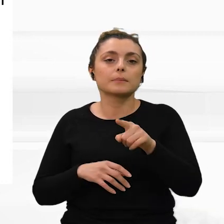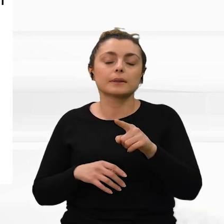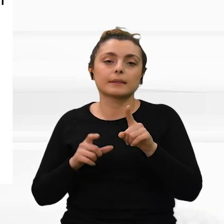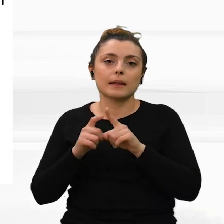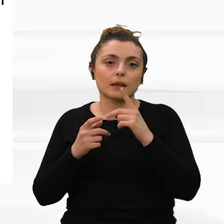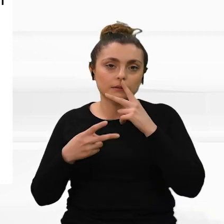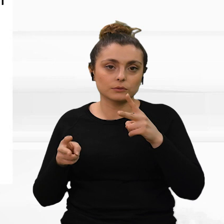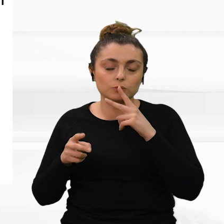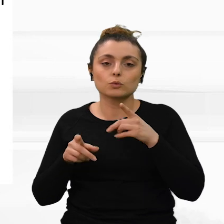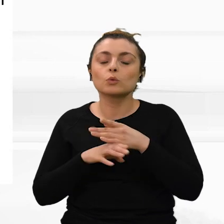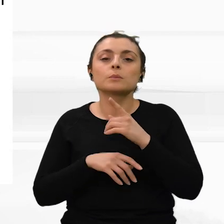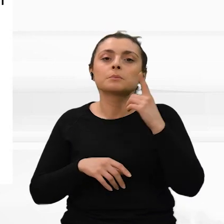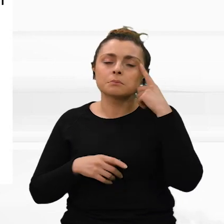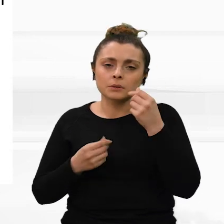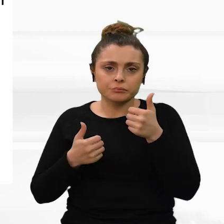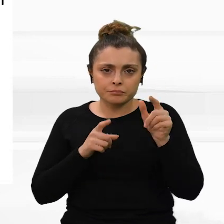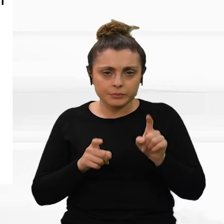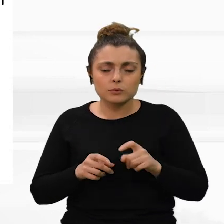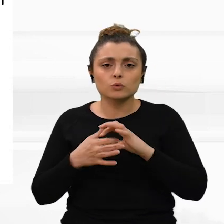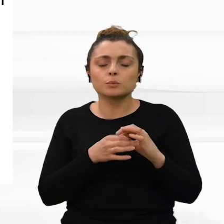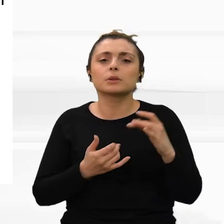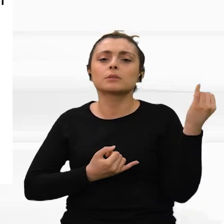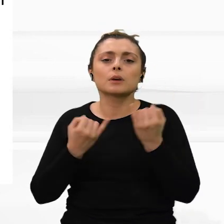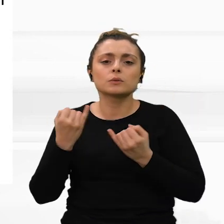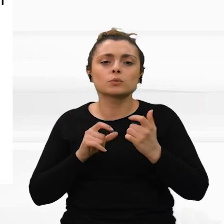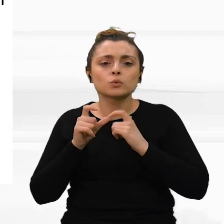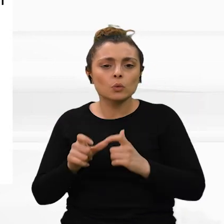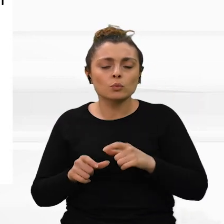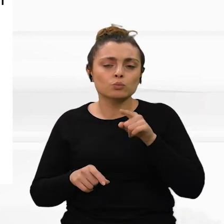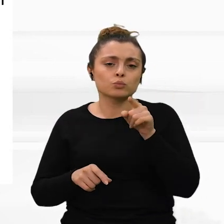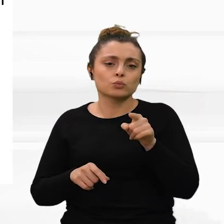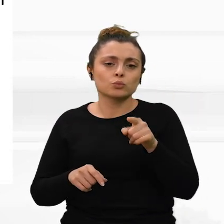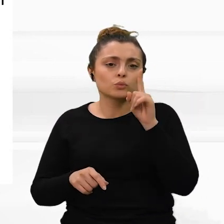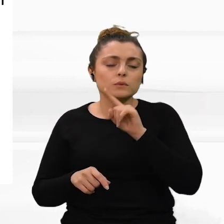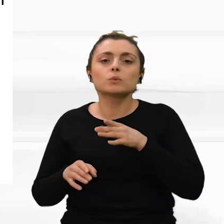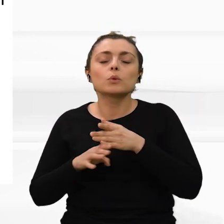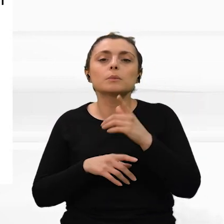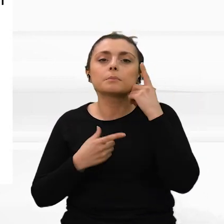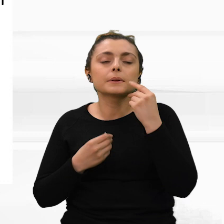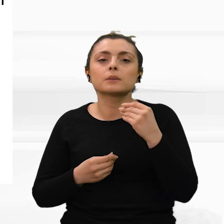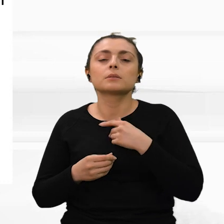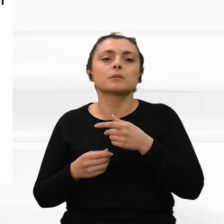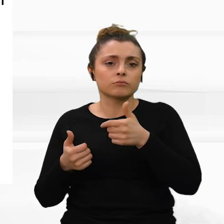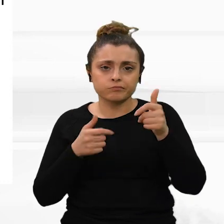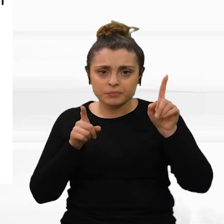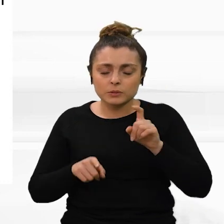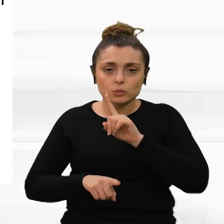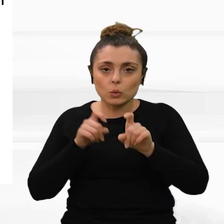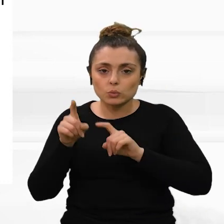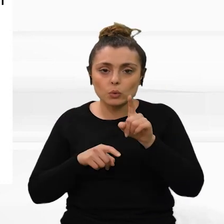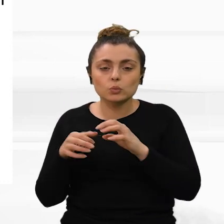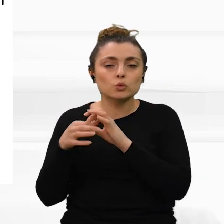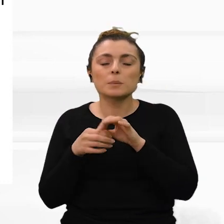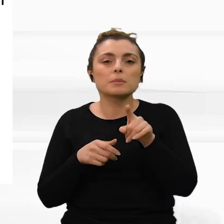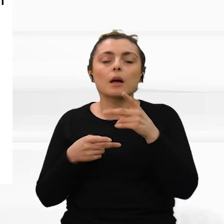cevabınız diye açıklıyoruz doğru bilgi mümkün müdür parçada tartışılan Soru budur Çünkü doğru bilgi mümkün müdür Diye